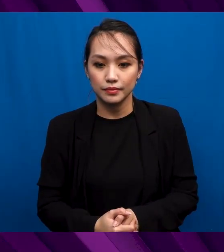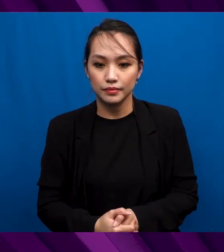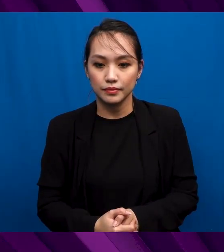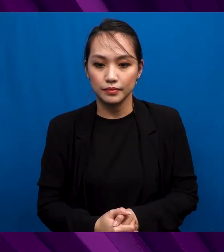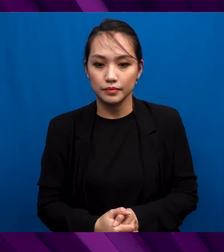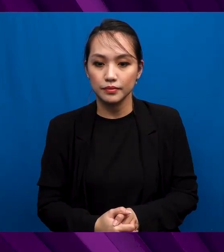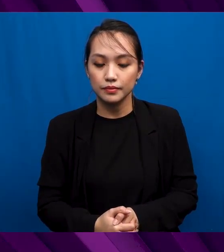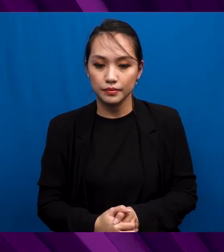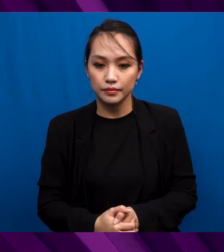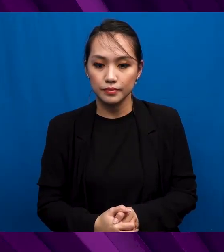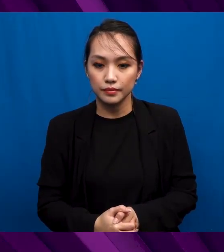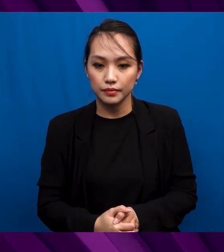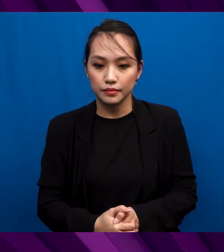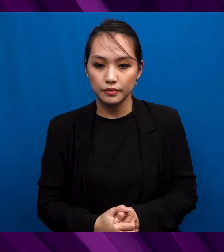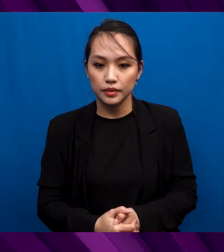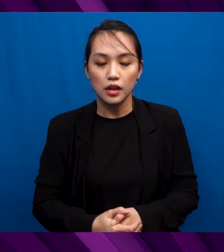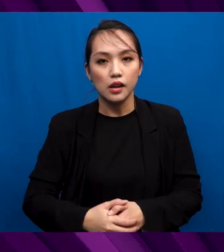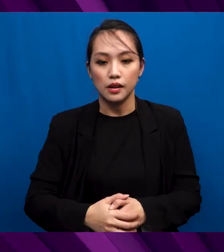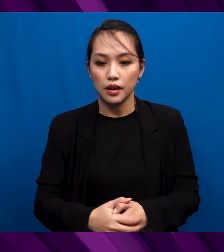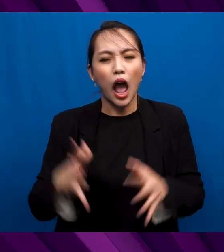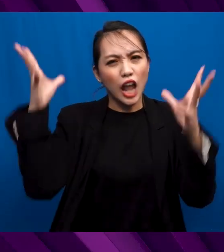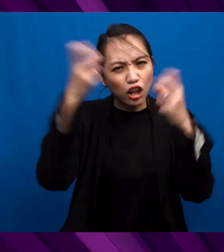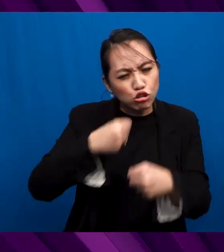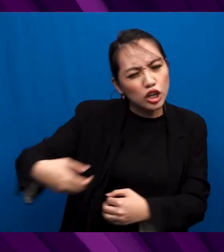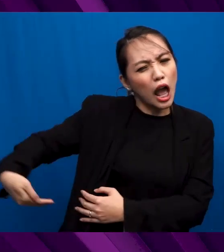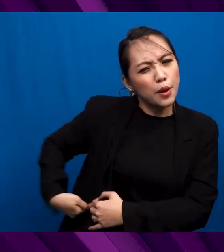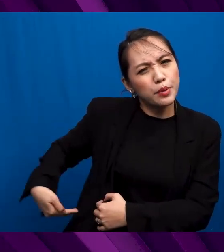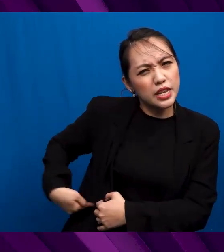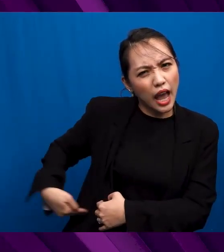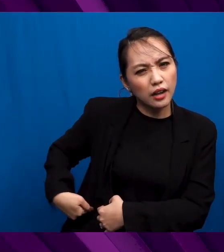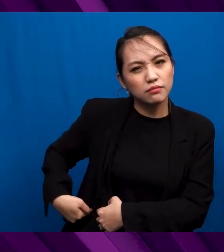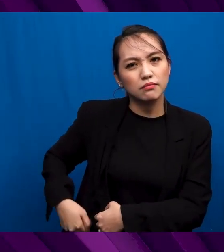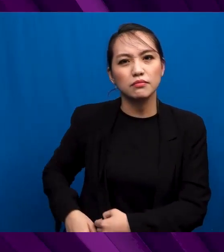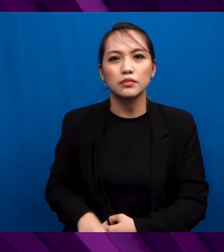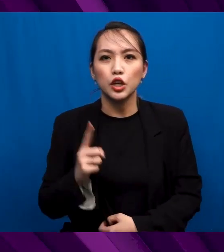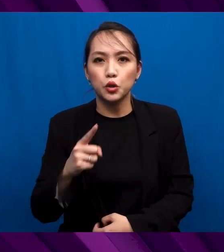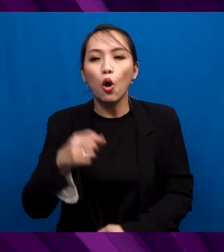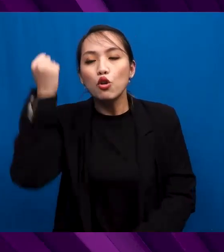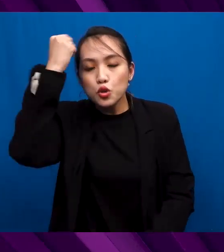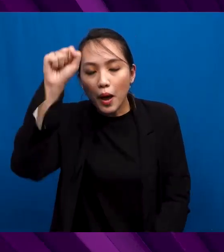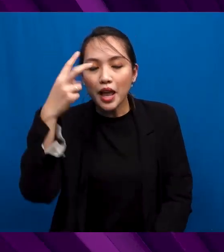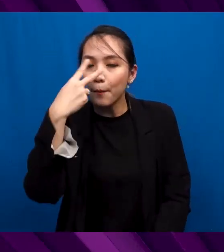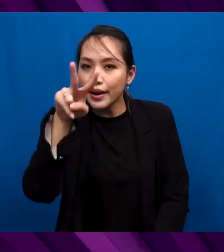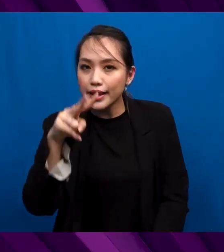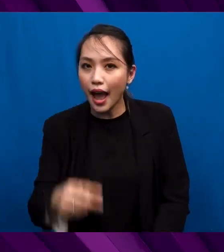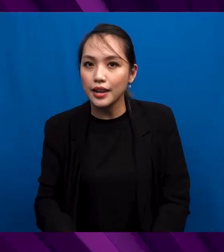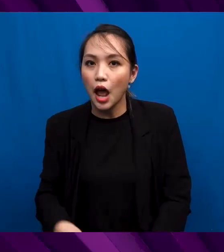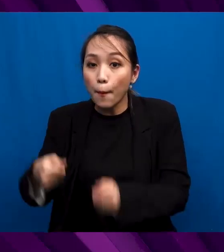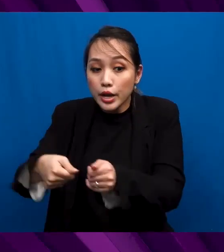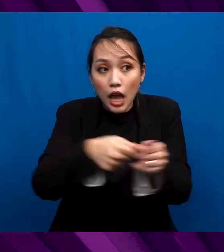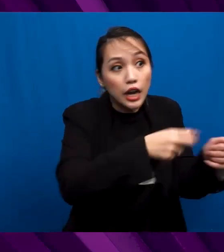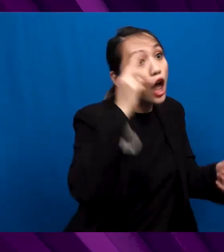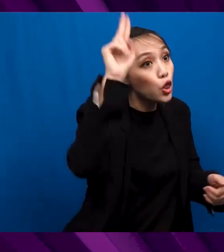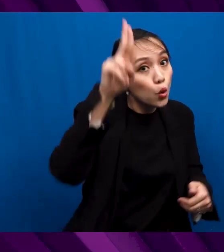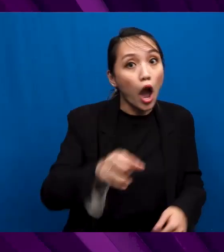orang yang melawan dia dan membenci dia, sehingga mereka tidak dapat bangkit. Selain supaya melihat penyertaan Allah atas diri orang benar, atau